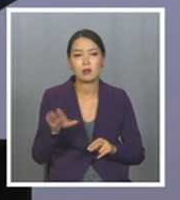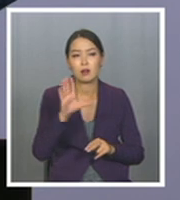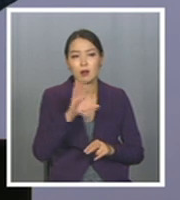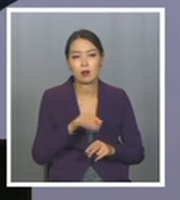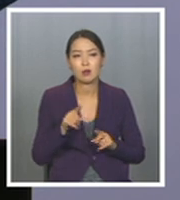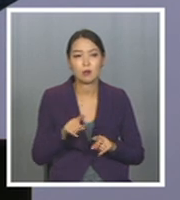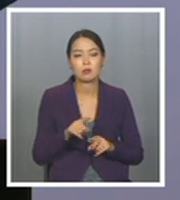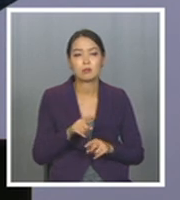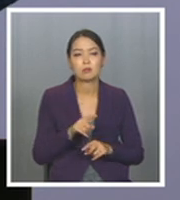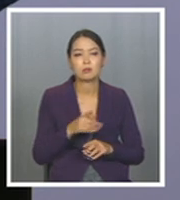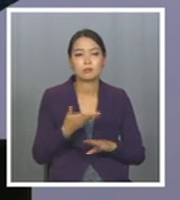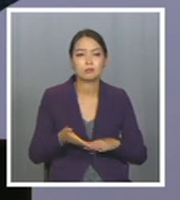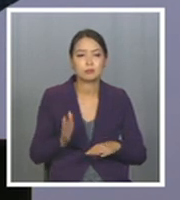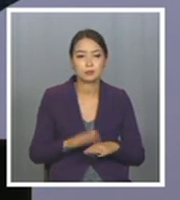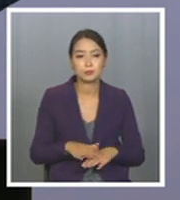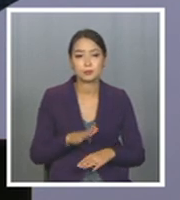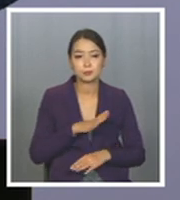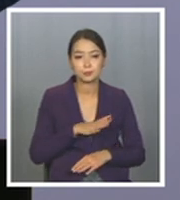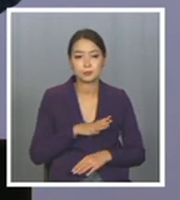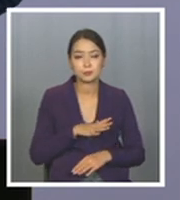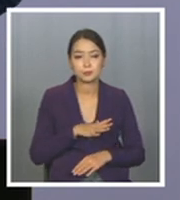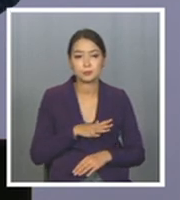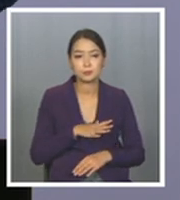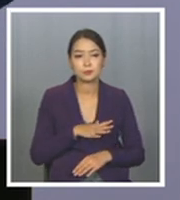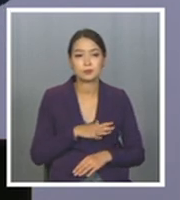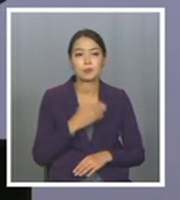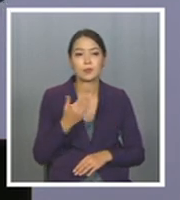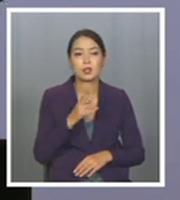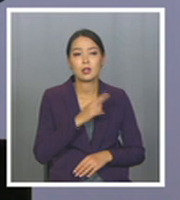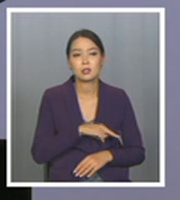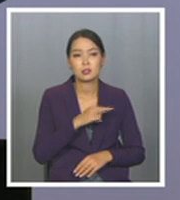кадрлардың шоғыры қалыптасты. Ұлт саясатындағы осы бір